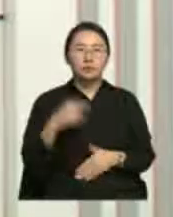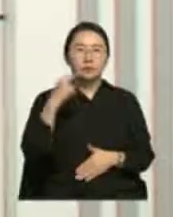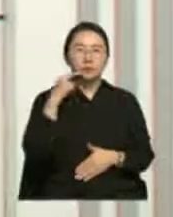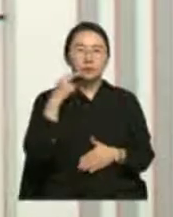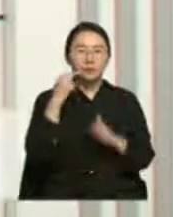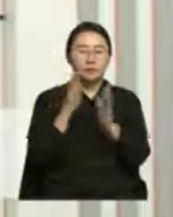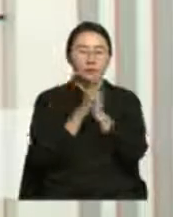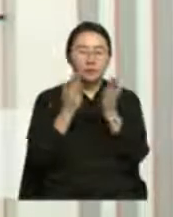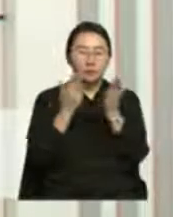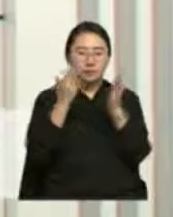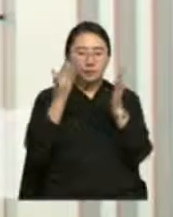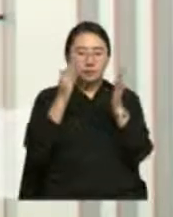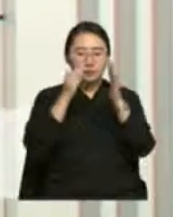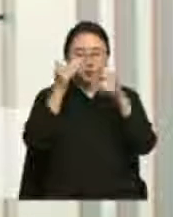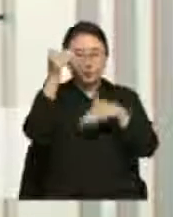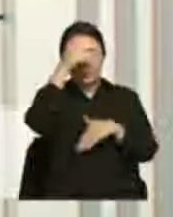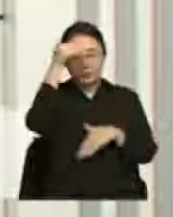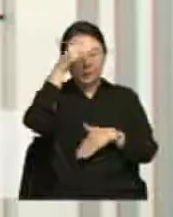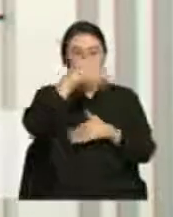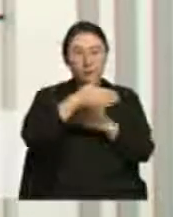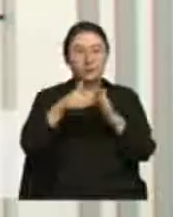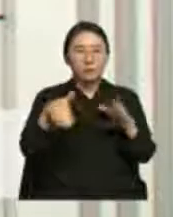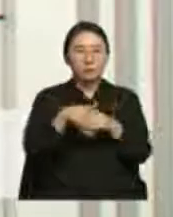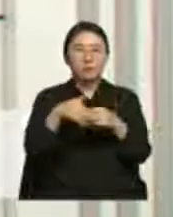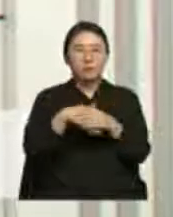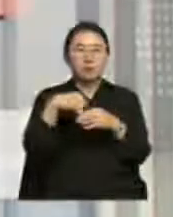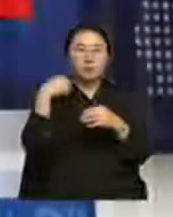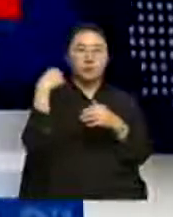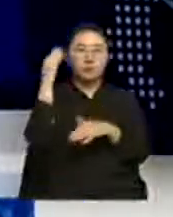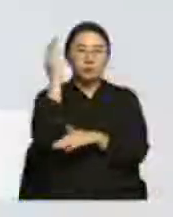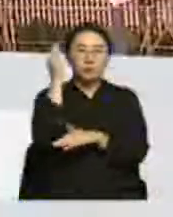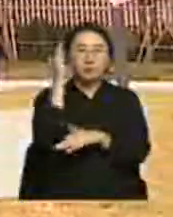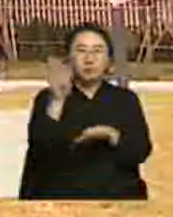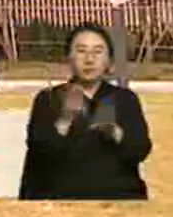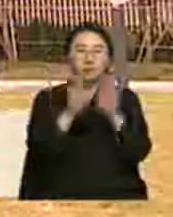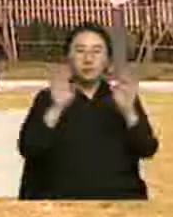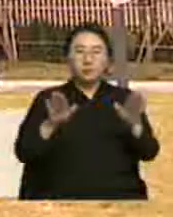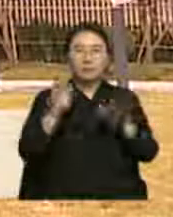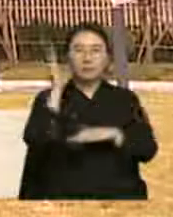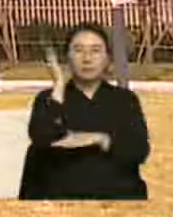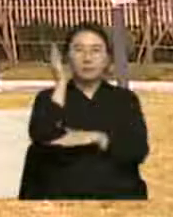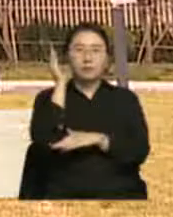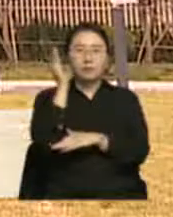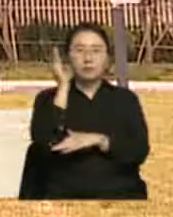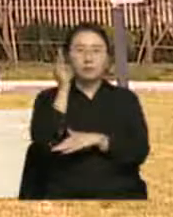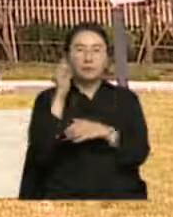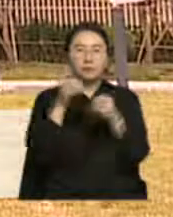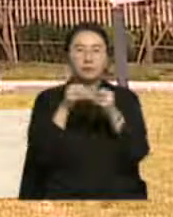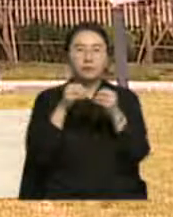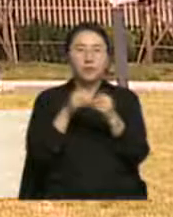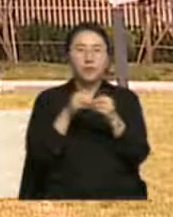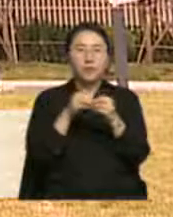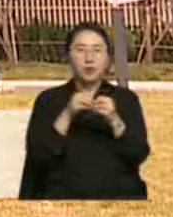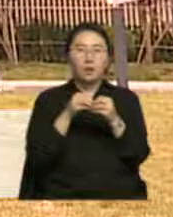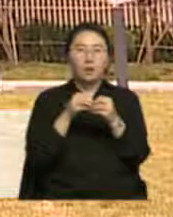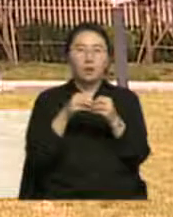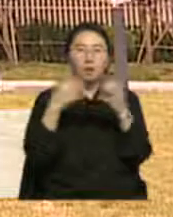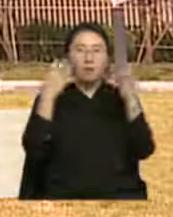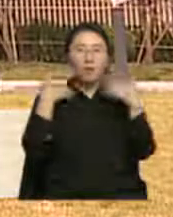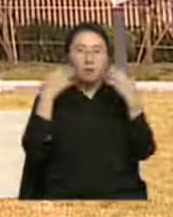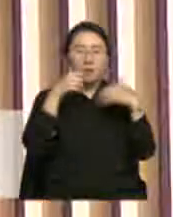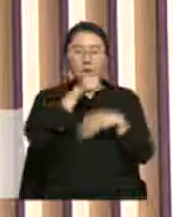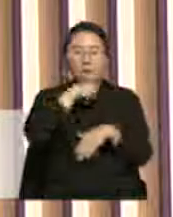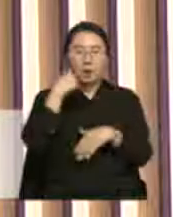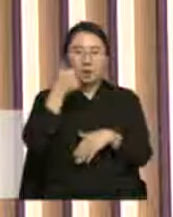송파 책 박물관에서 오는 6일 책 문화 강연이 펼쳐집니다 이번 강연에서는 소설 여름에 맛과 외화 쓰 등을